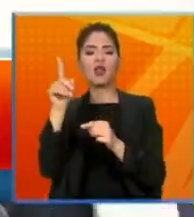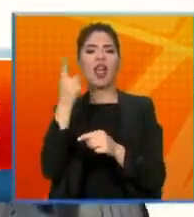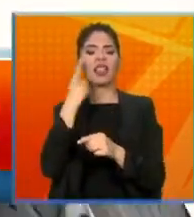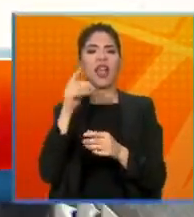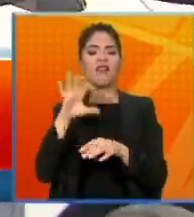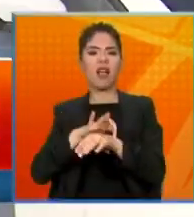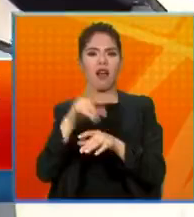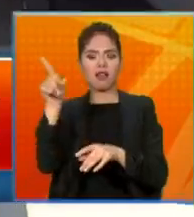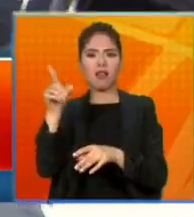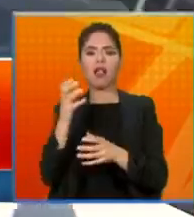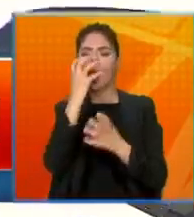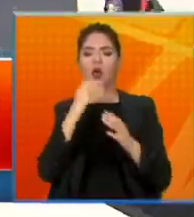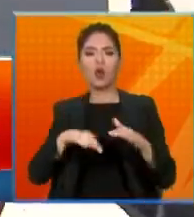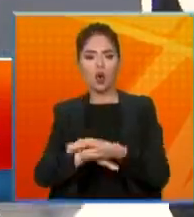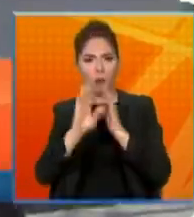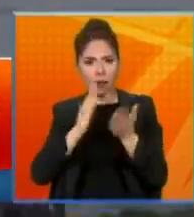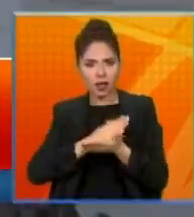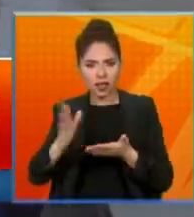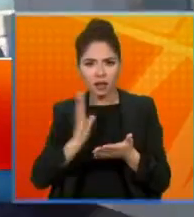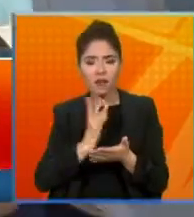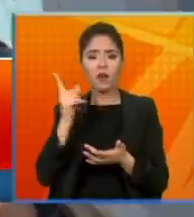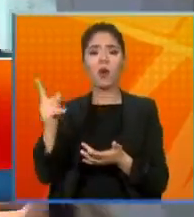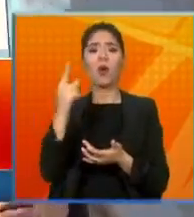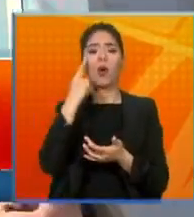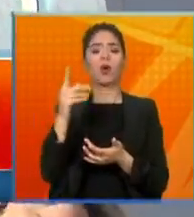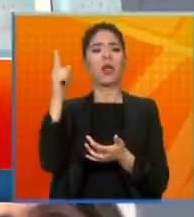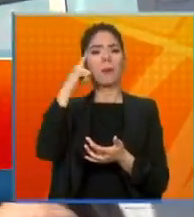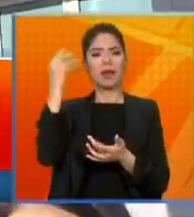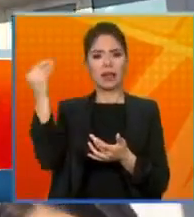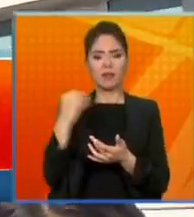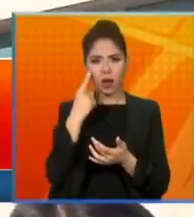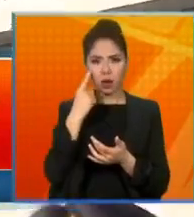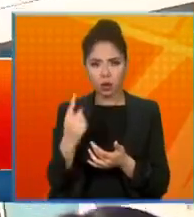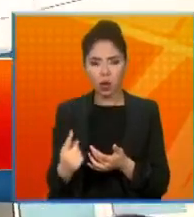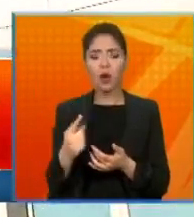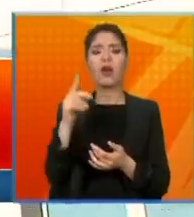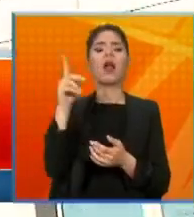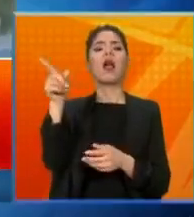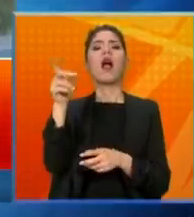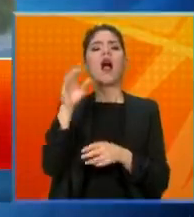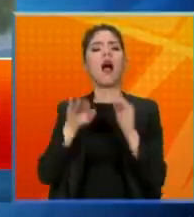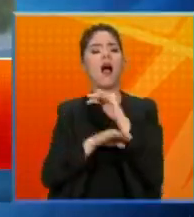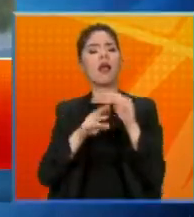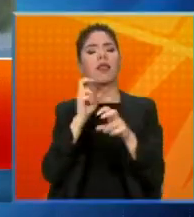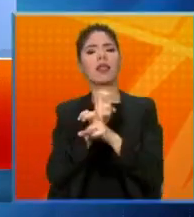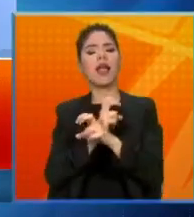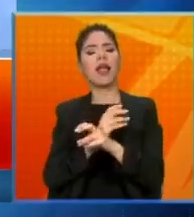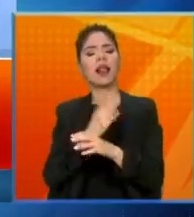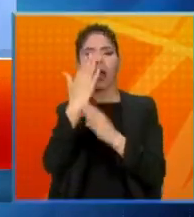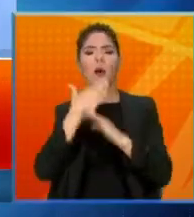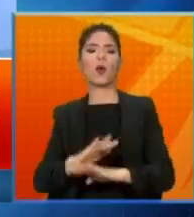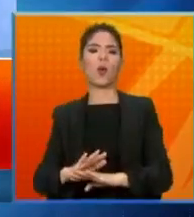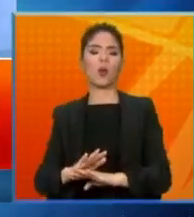bakımda. Tedavisi devam ediyor. Yetkililerden alınan bilgiye göre Muhterem Nur hayati bir risk taşımıyor. Beni hatırlamadınız